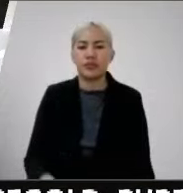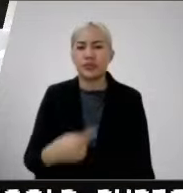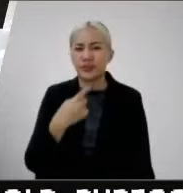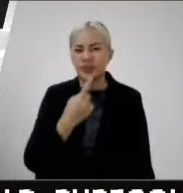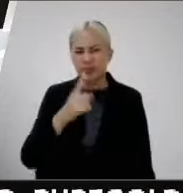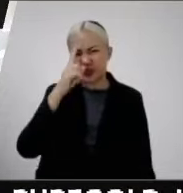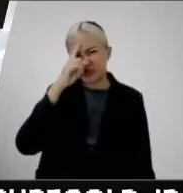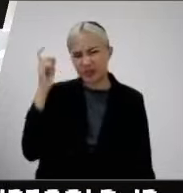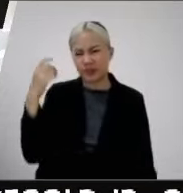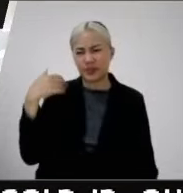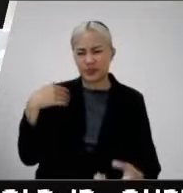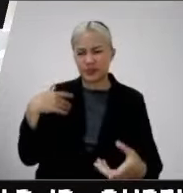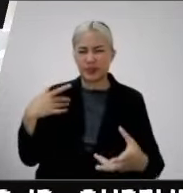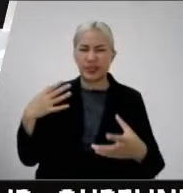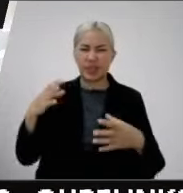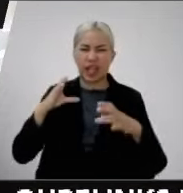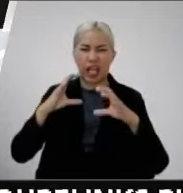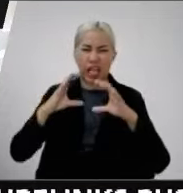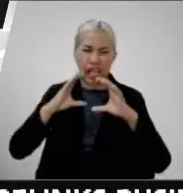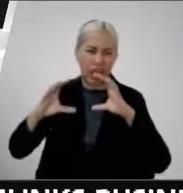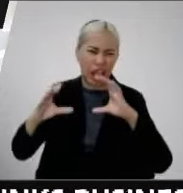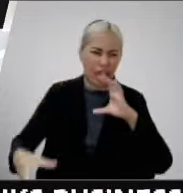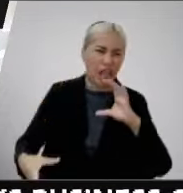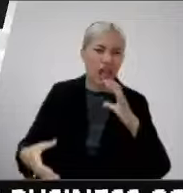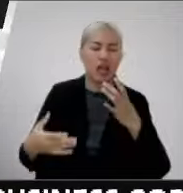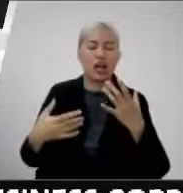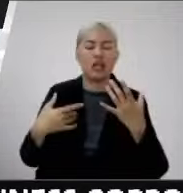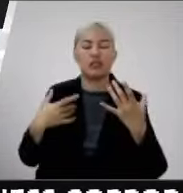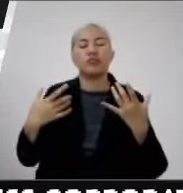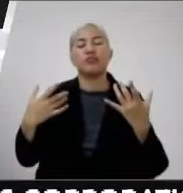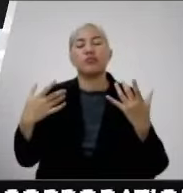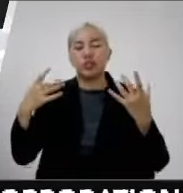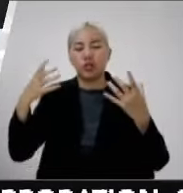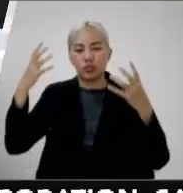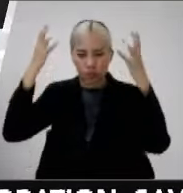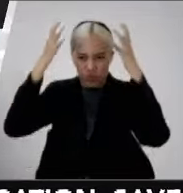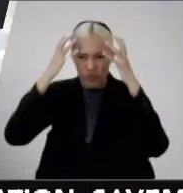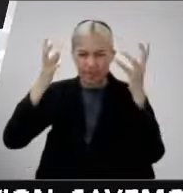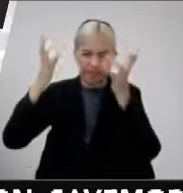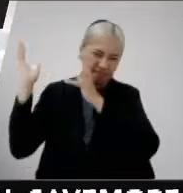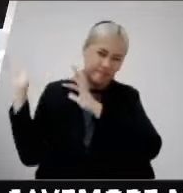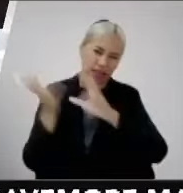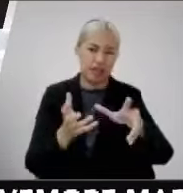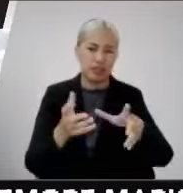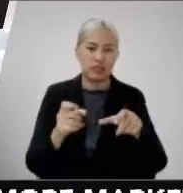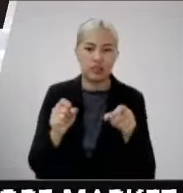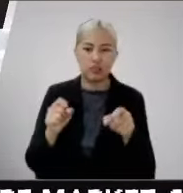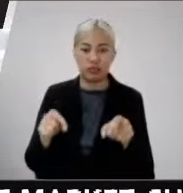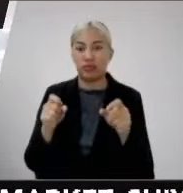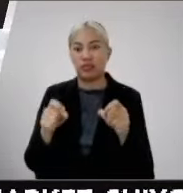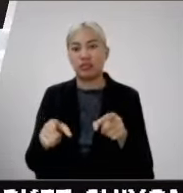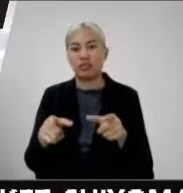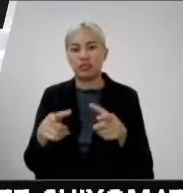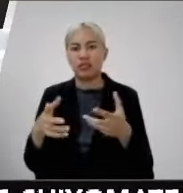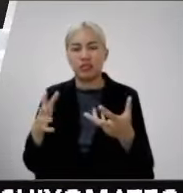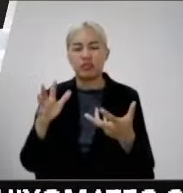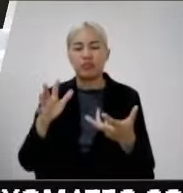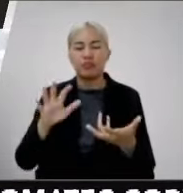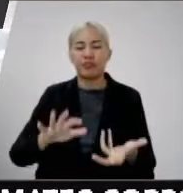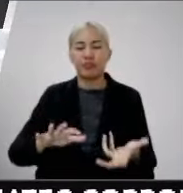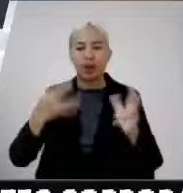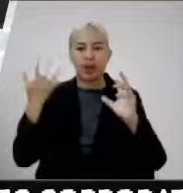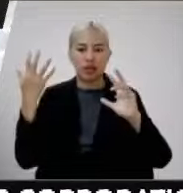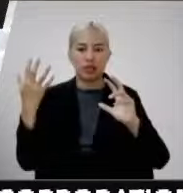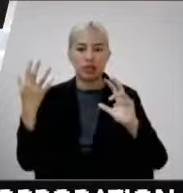pagkakaintindihan ay nagkahampasan ng helmet ang ilang vendors na nagdulot ng rambol. Hindi nagpaunlak ng panayam ang mga vendor.